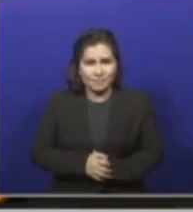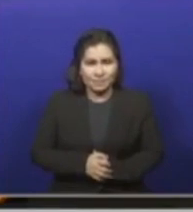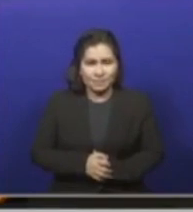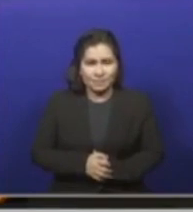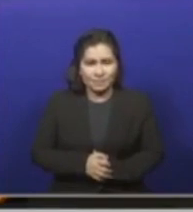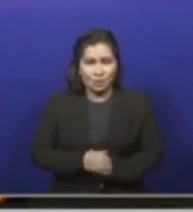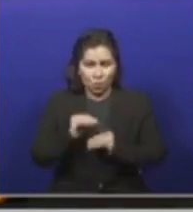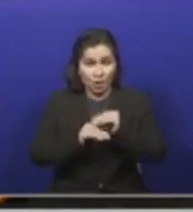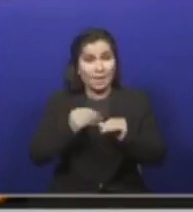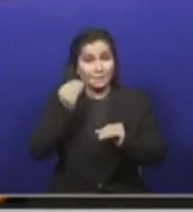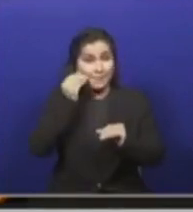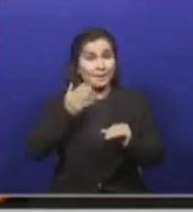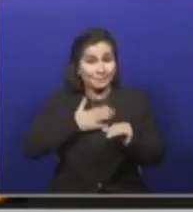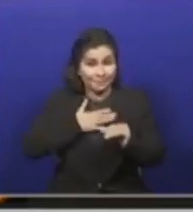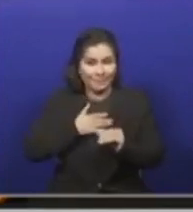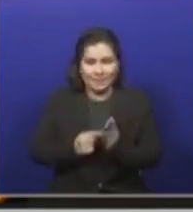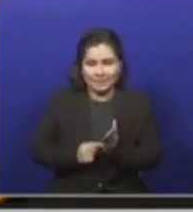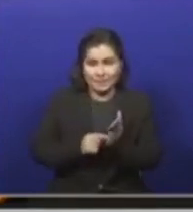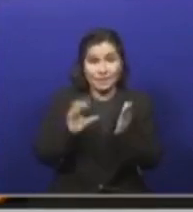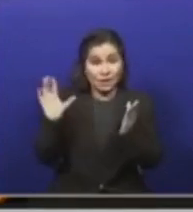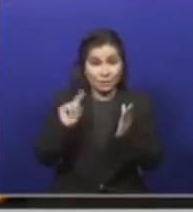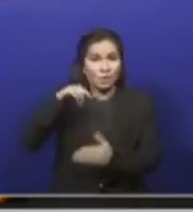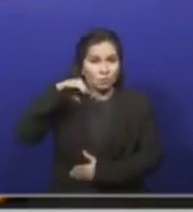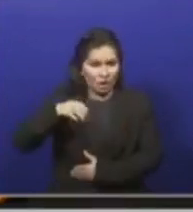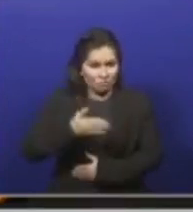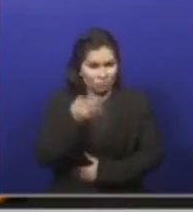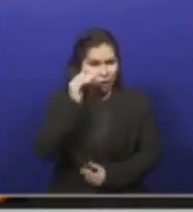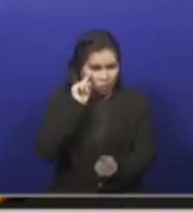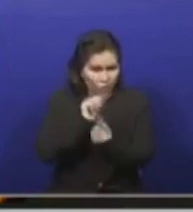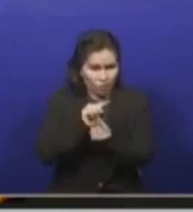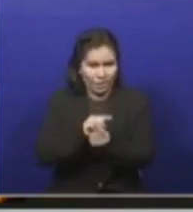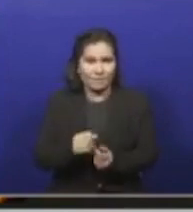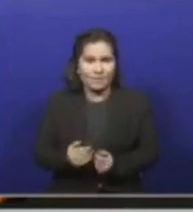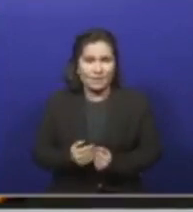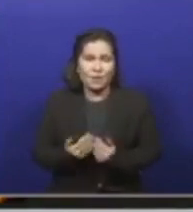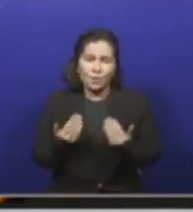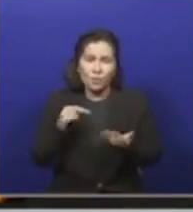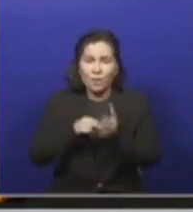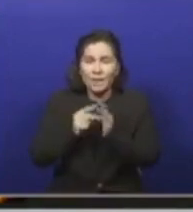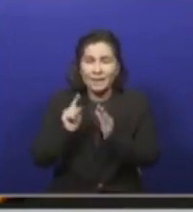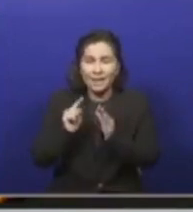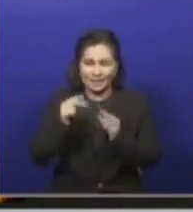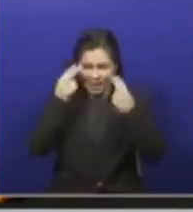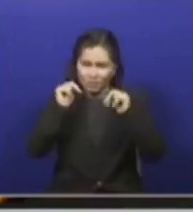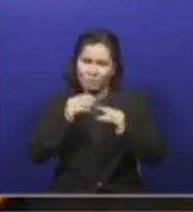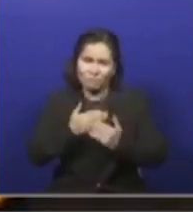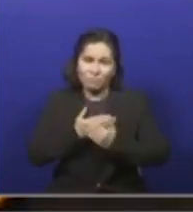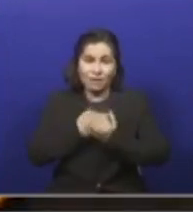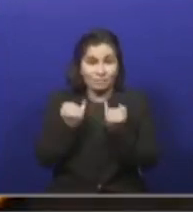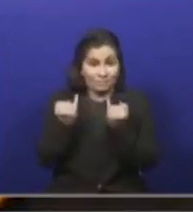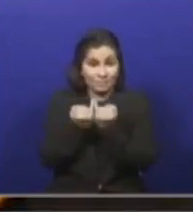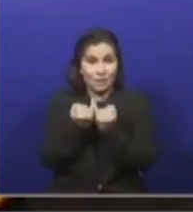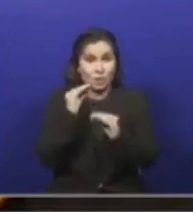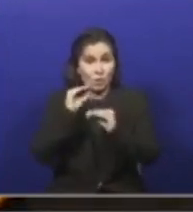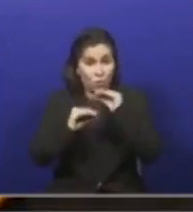ยเสนอจากหน่วยงานที่เรารู้กันดีว่าเป็นลูกรักเป็นแก้วตาดวงใจของท่านนายกเลยคือโครง